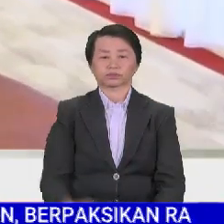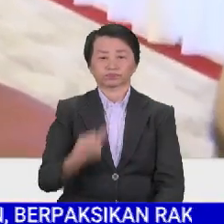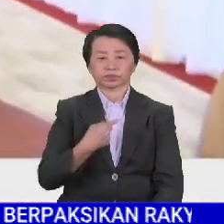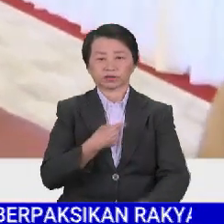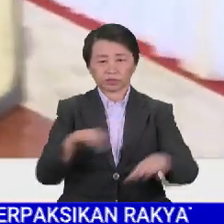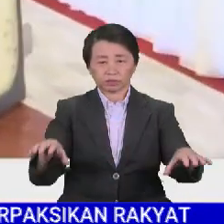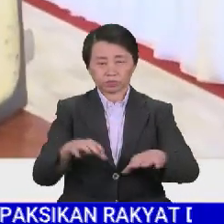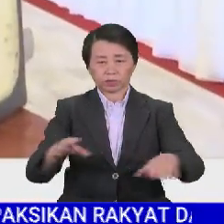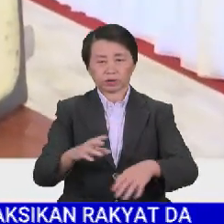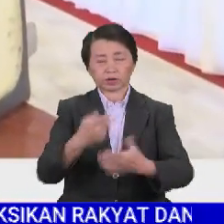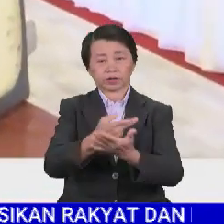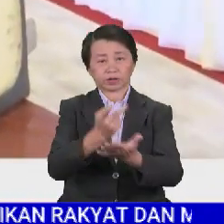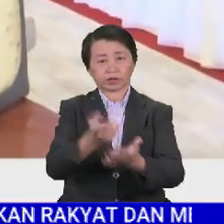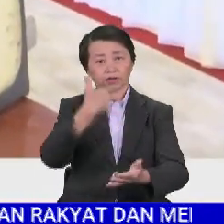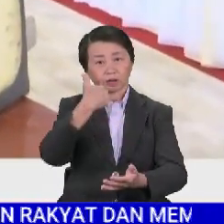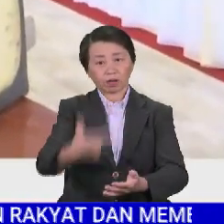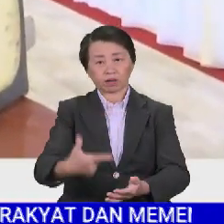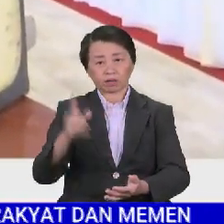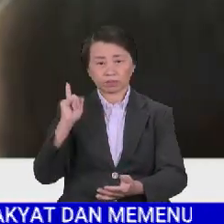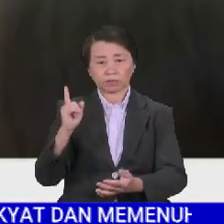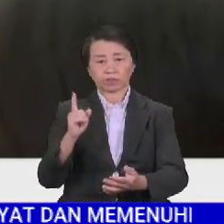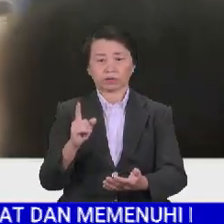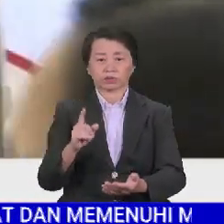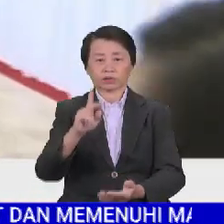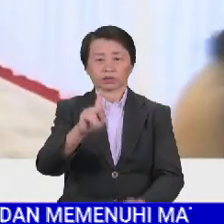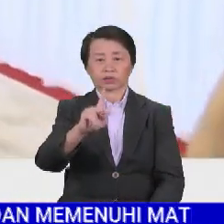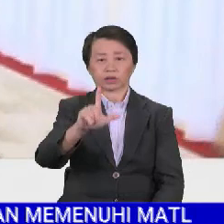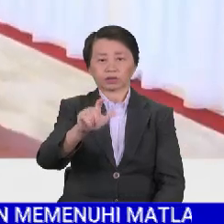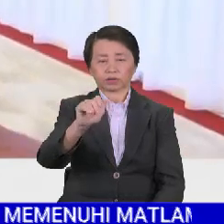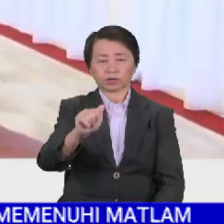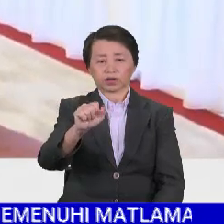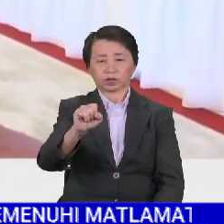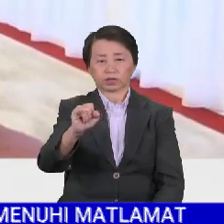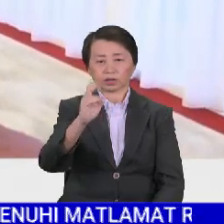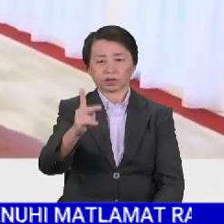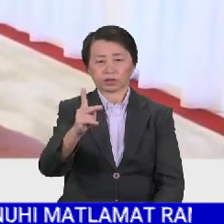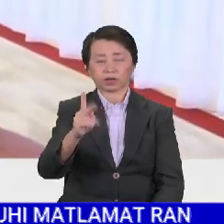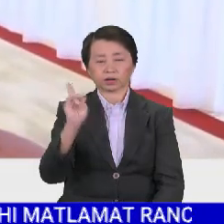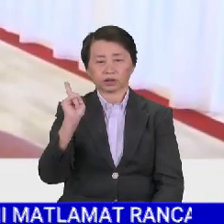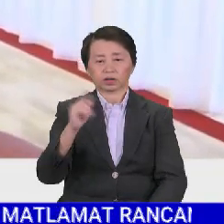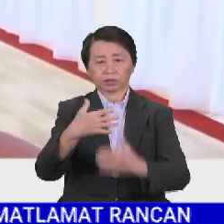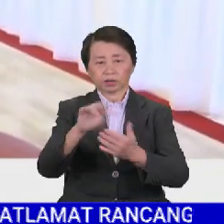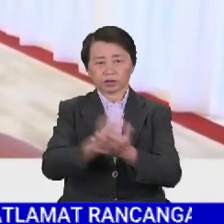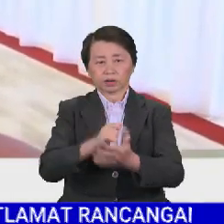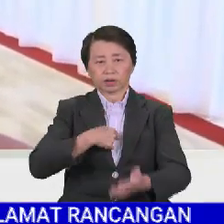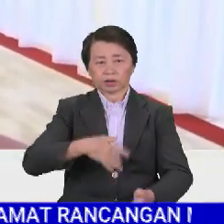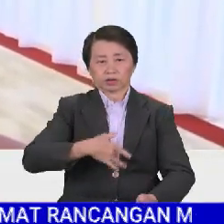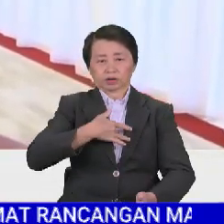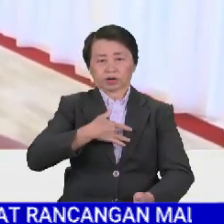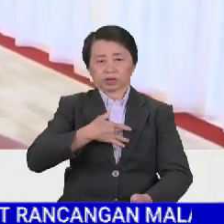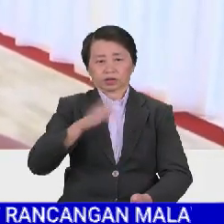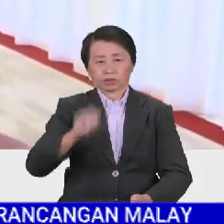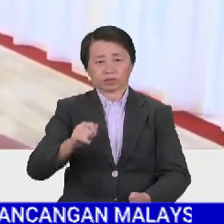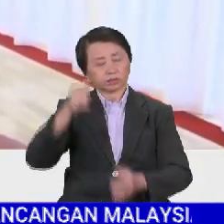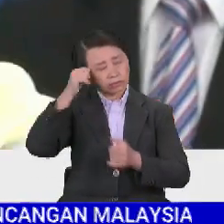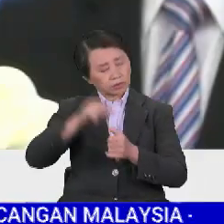kek klasik dari kereta klasik lah. Unik dia, dia klasik. Kemudian saya rasa kalau beli dia